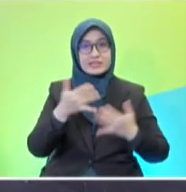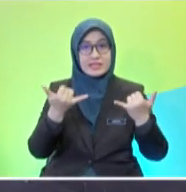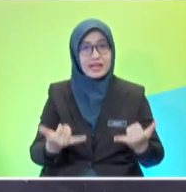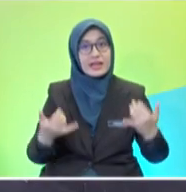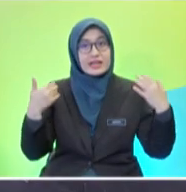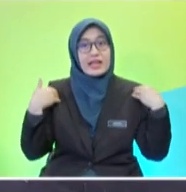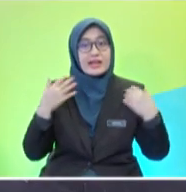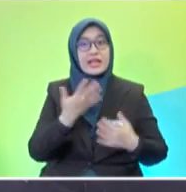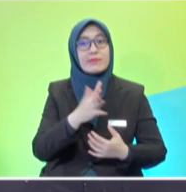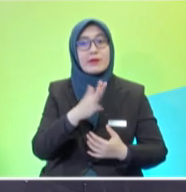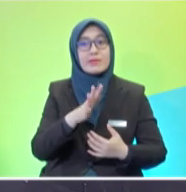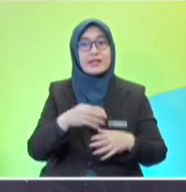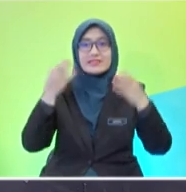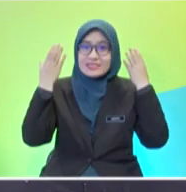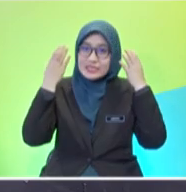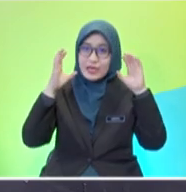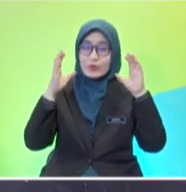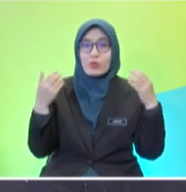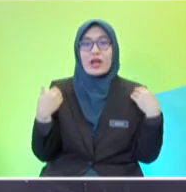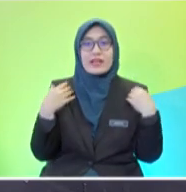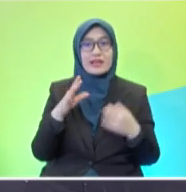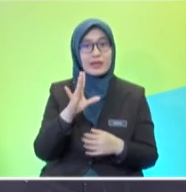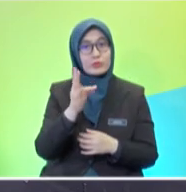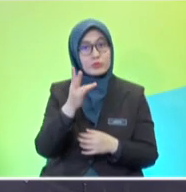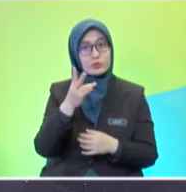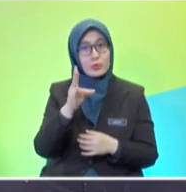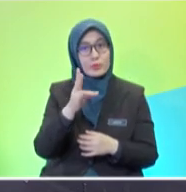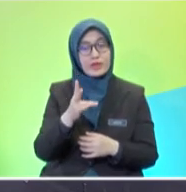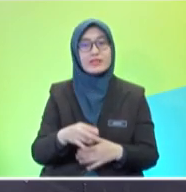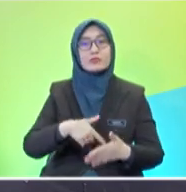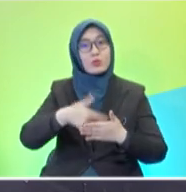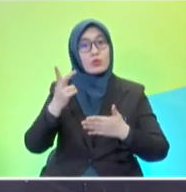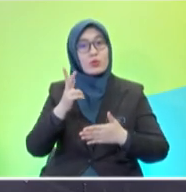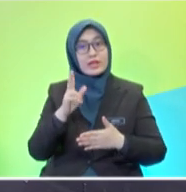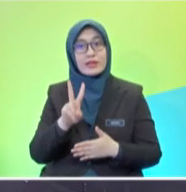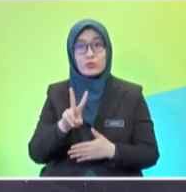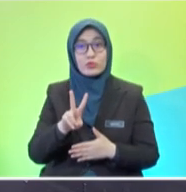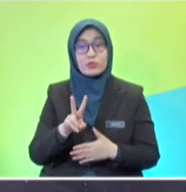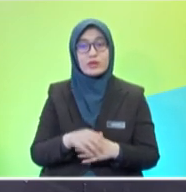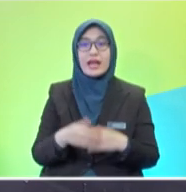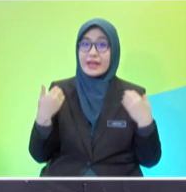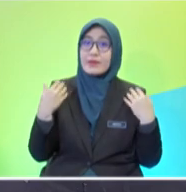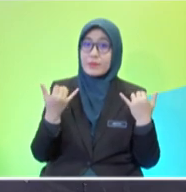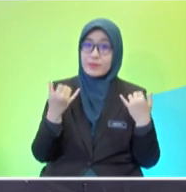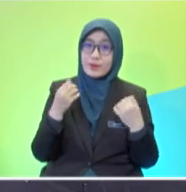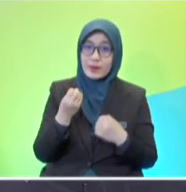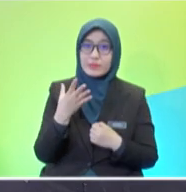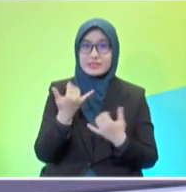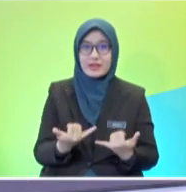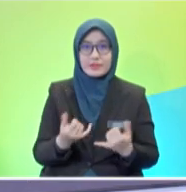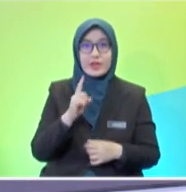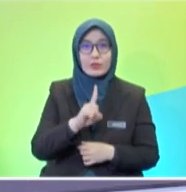pada cek gula mula-mula ada 17 dah keluarga tinggal berapa Mari kita lihat satu